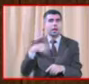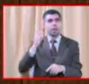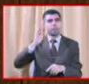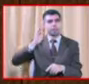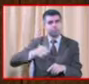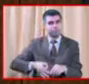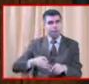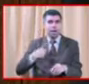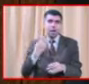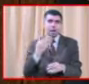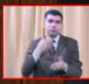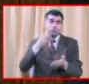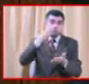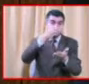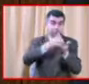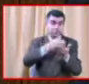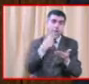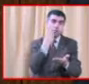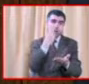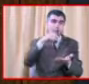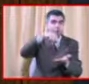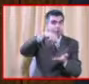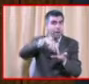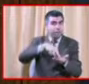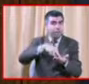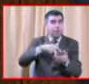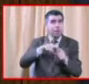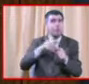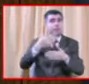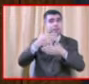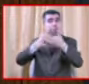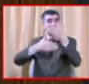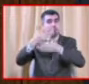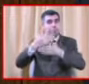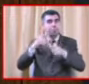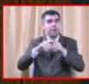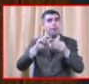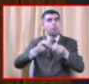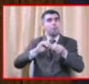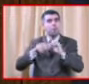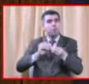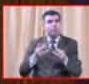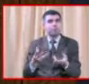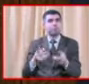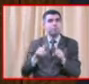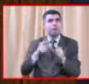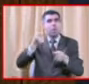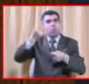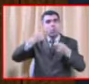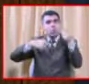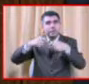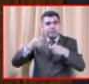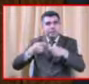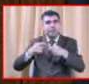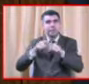وكنت حاضر السيد المحترم، وحنا غاديين في المستشفى كان عندنا مشاكل بين يعني لاركيتكت والبيرو